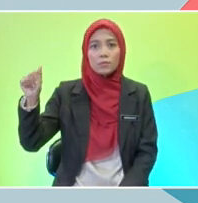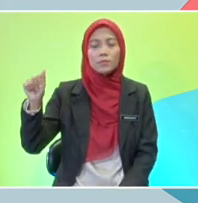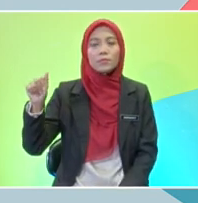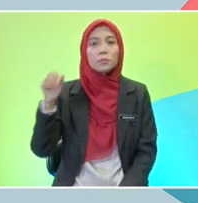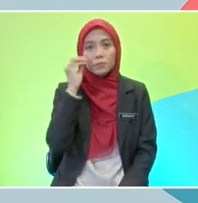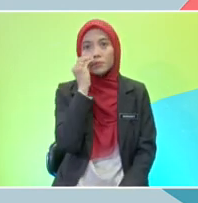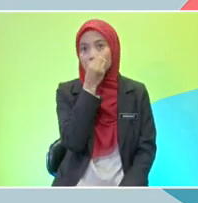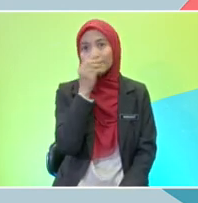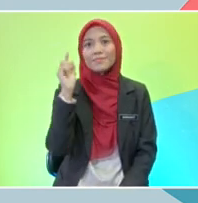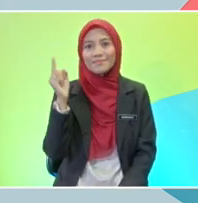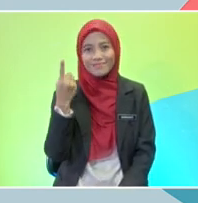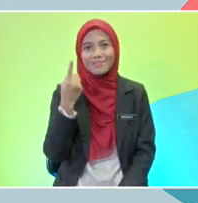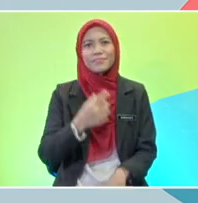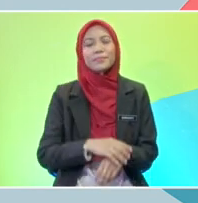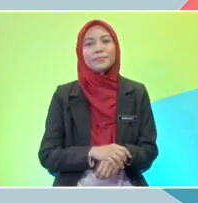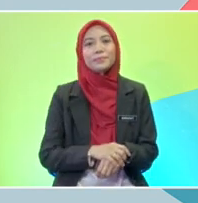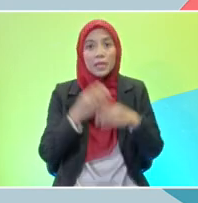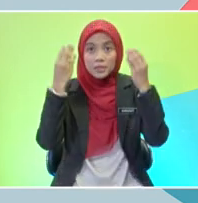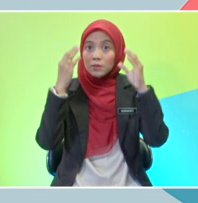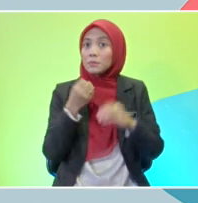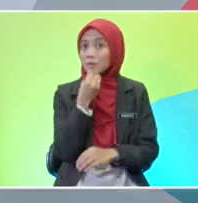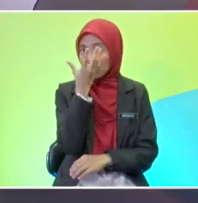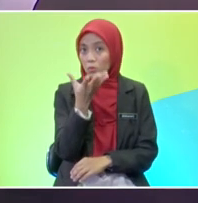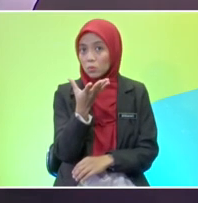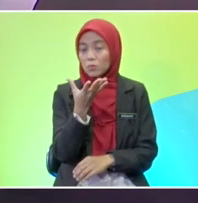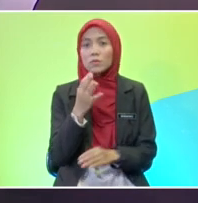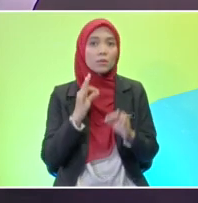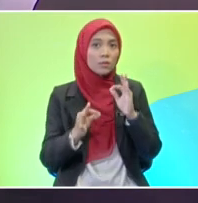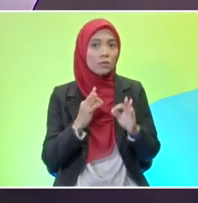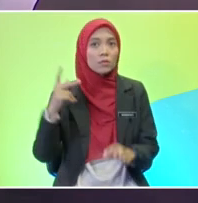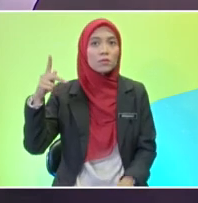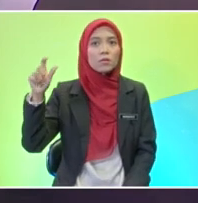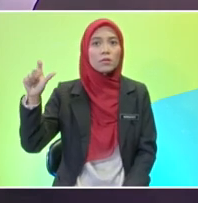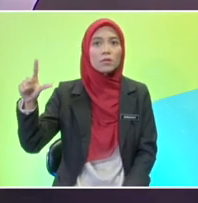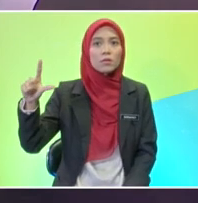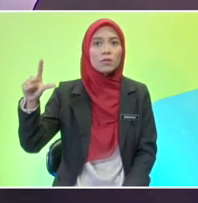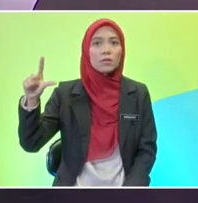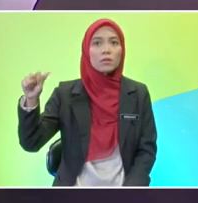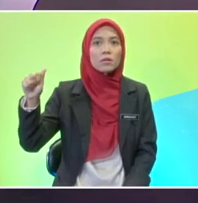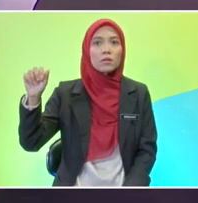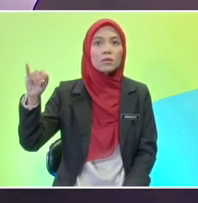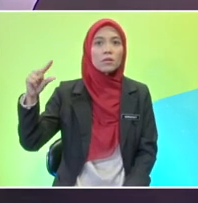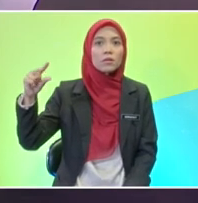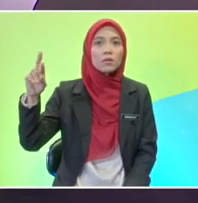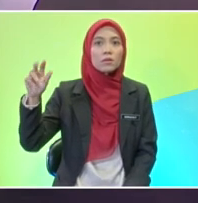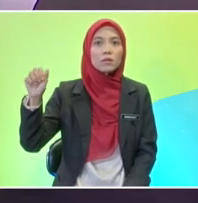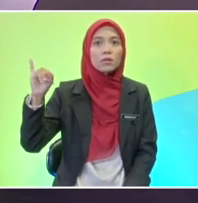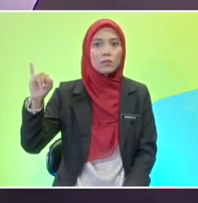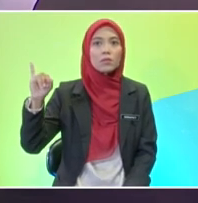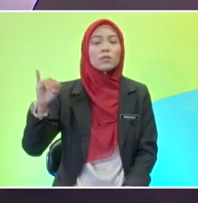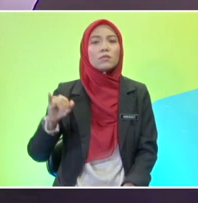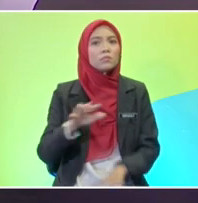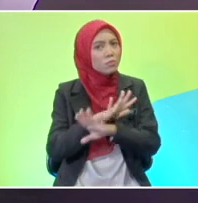Oke tahu di sini kalau sekiranya kaligrafi ini digunakan untuk menghasilkan motif kita tak boleh